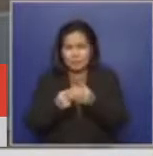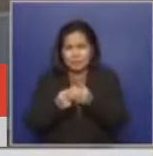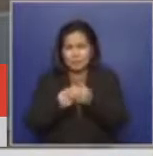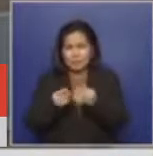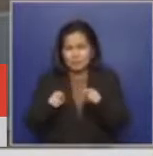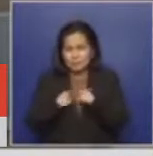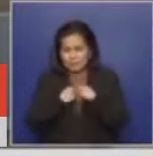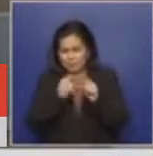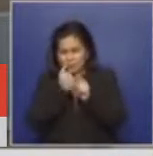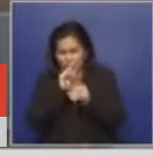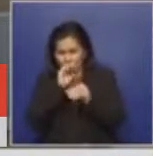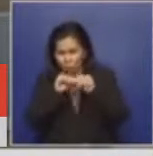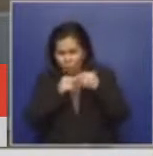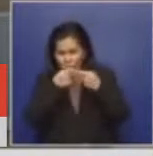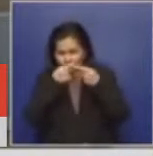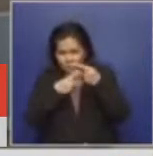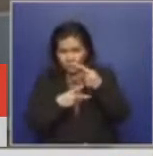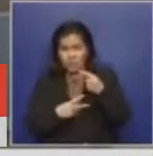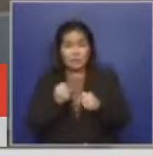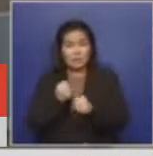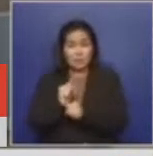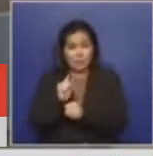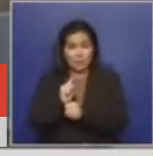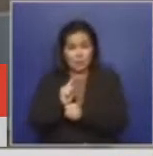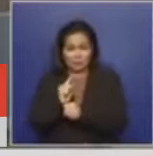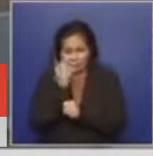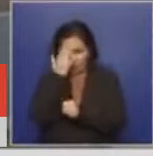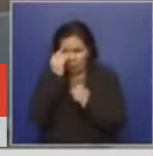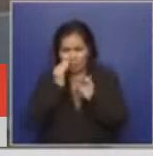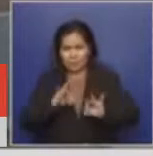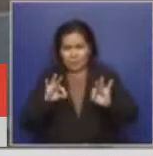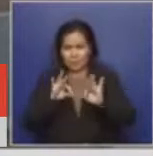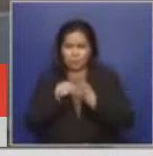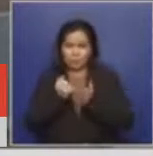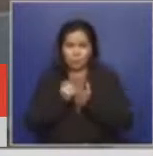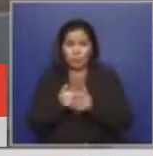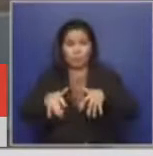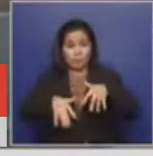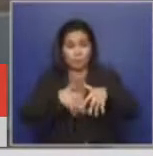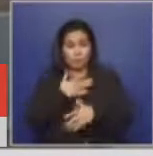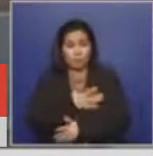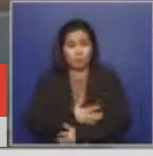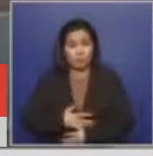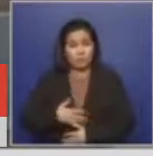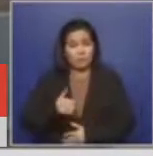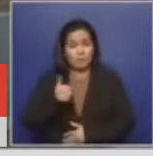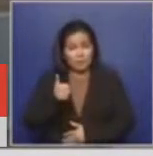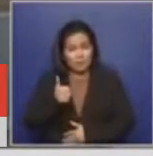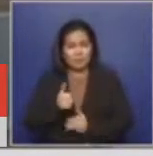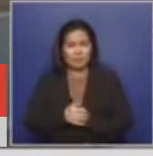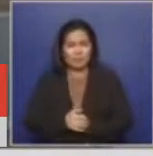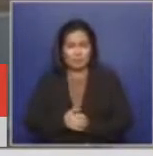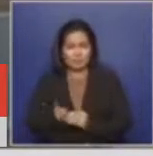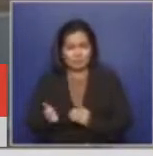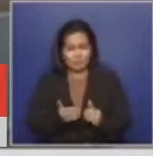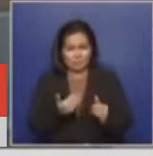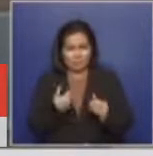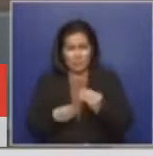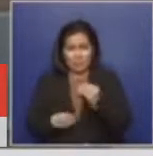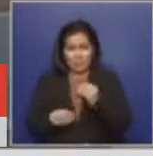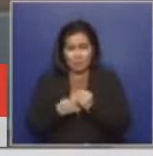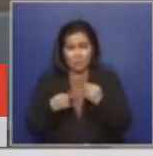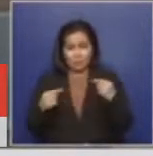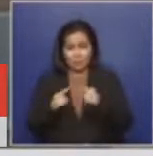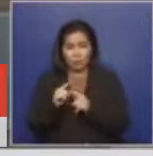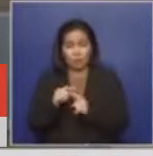พี่น้องประชาชนได้มีสุขภาพที่ดีนะครับแล้วเรื่องการสร้างนำซ่อมอย่างหนึ่งก็คือเรื่องของอสม.นะ